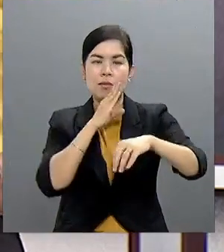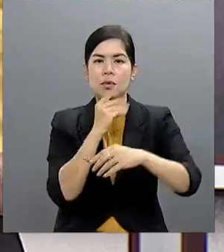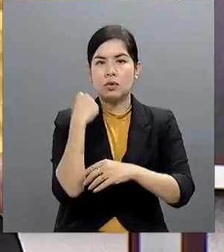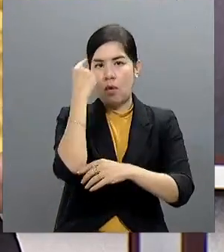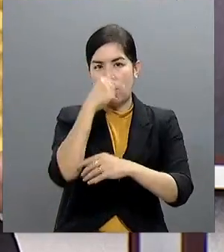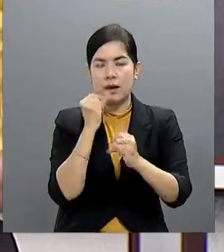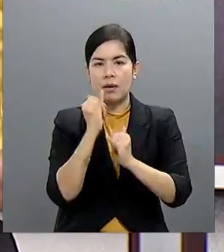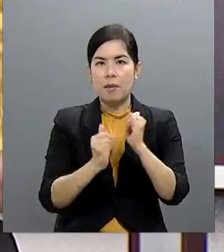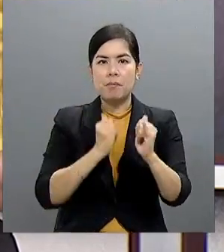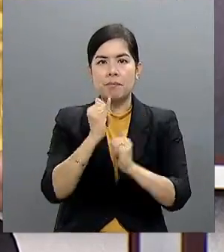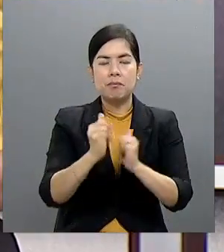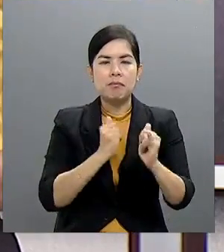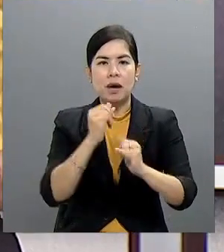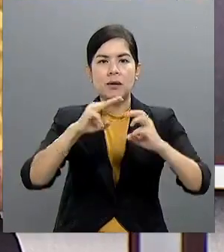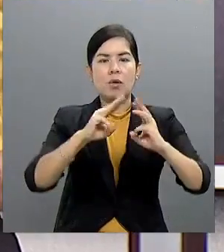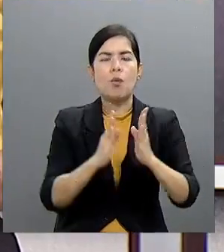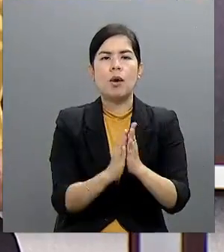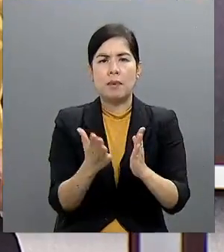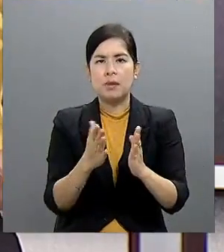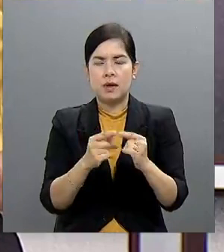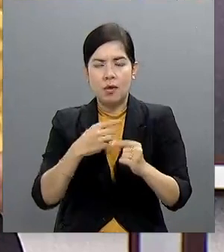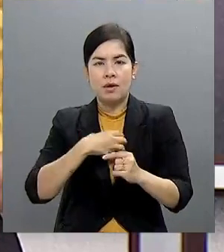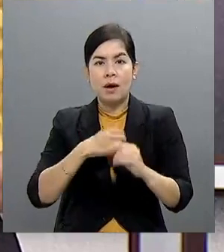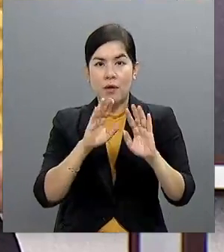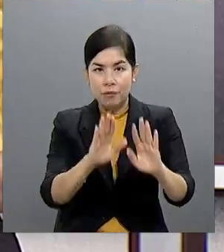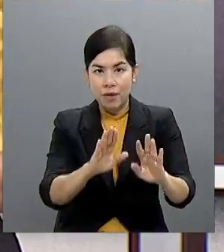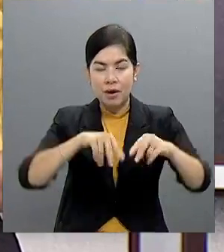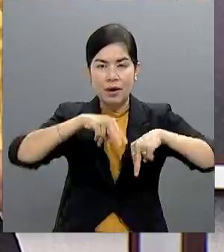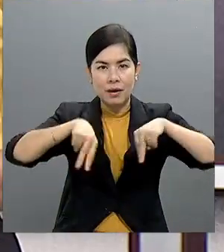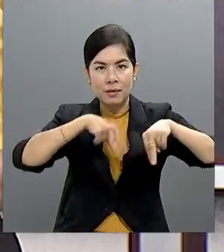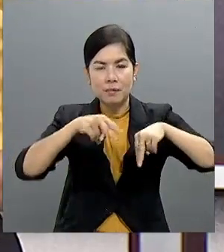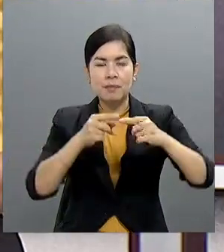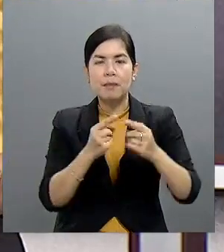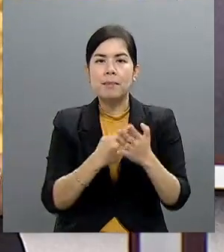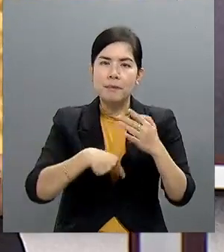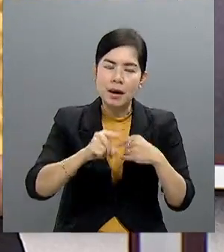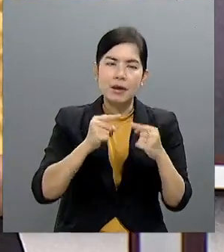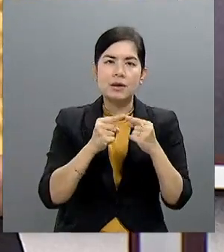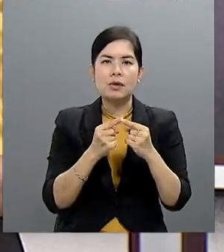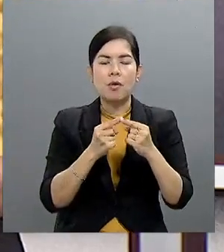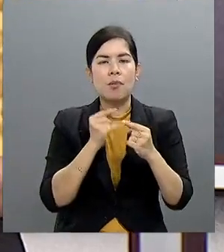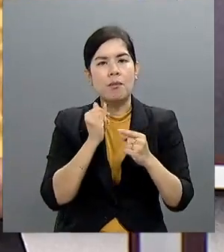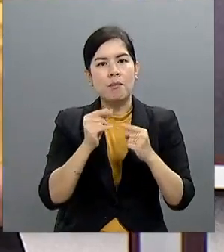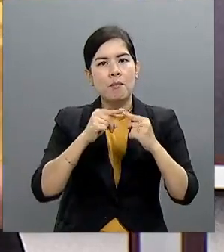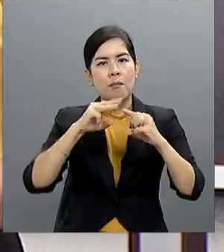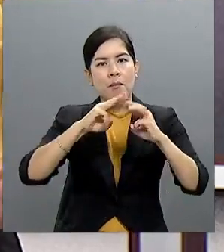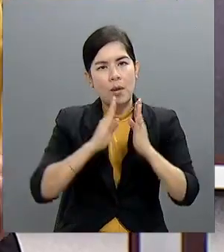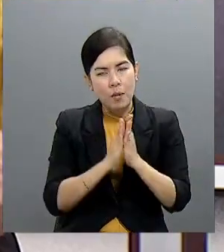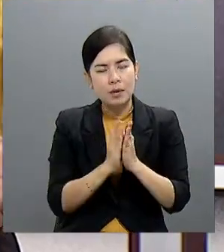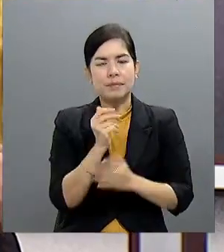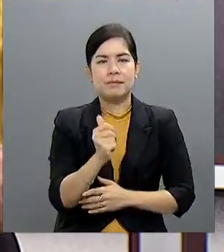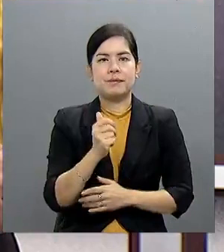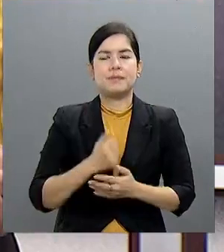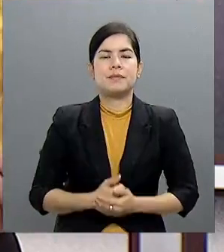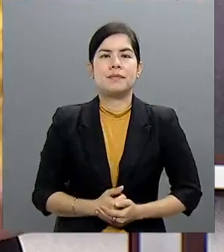ะคะเรามีวัดให้เราได้ไปพึ่งพิงกันใกล้บ้าน ทุกที่จริงๆค่ะคุณผู้ชมคะเอาป้